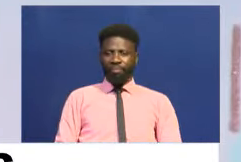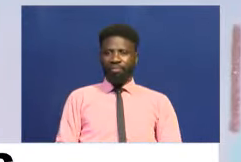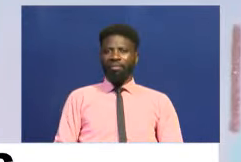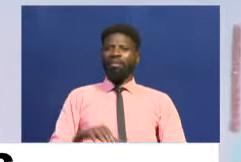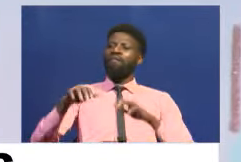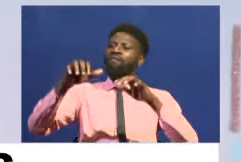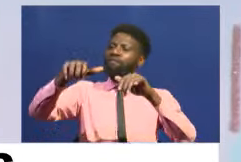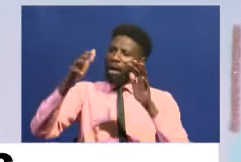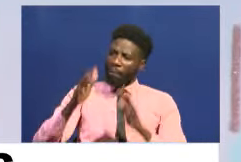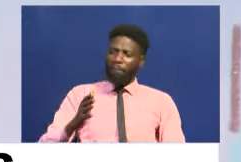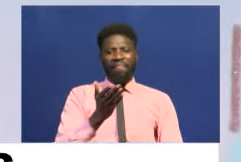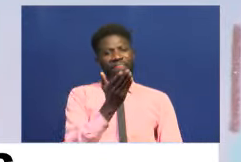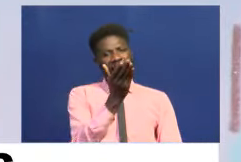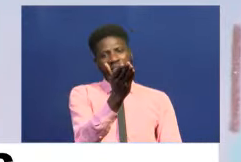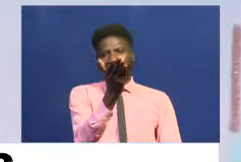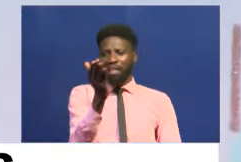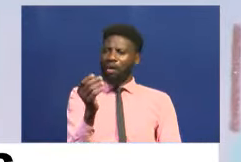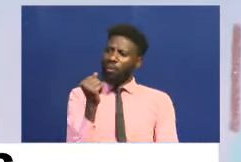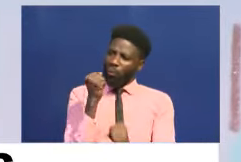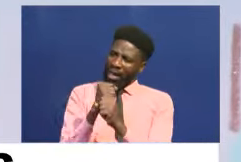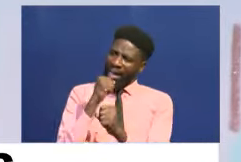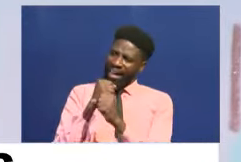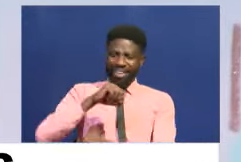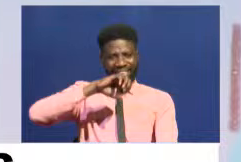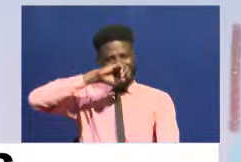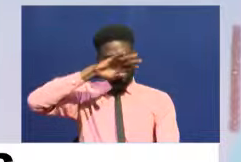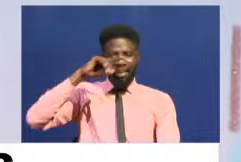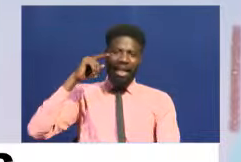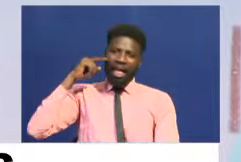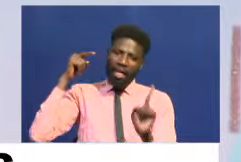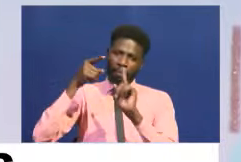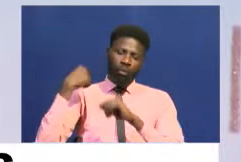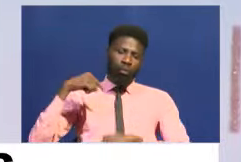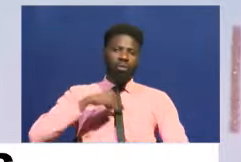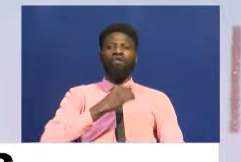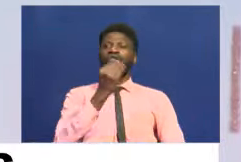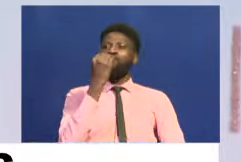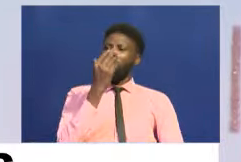wakulima shambani wanaofanya bidii ndio tupate chakula,